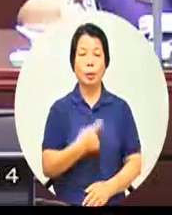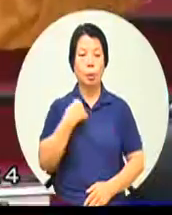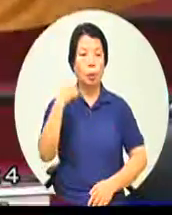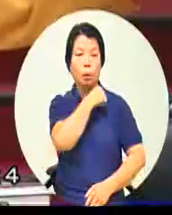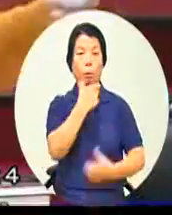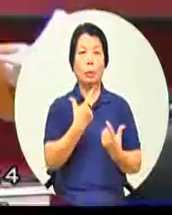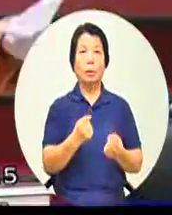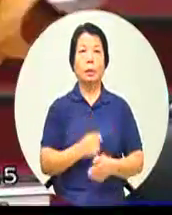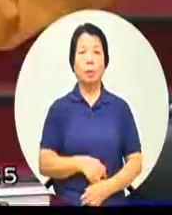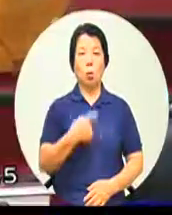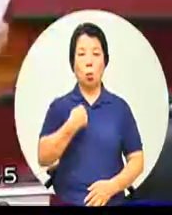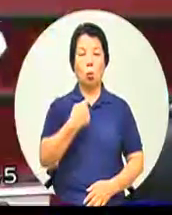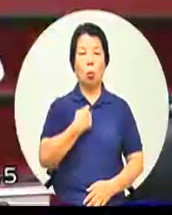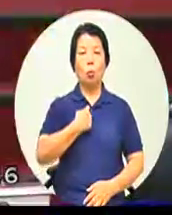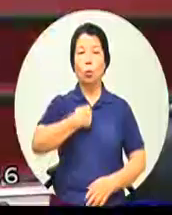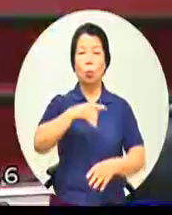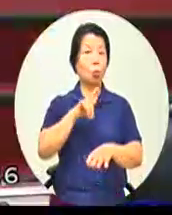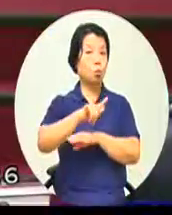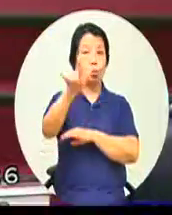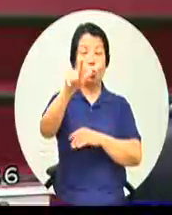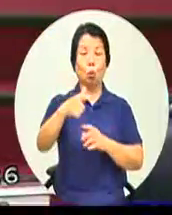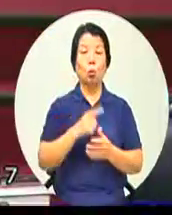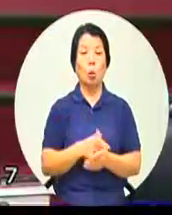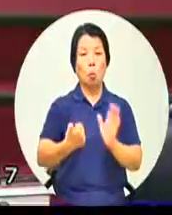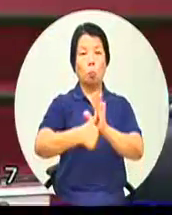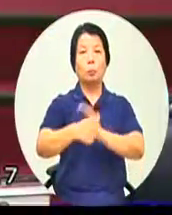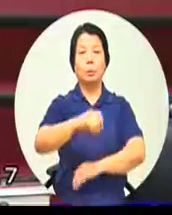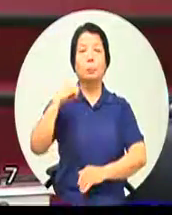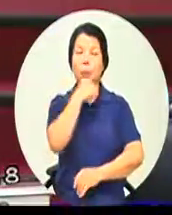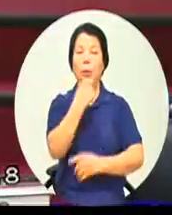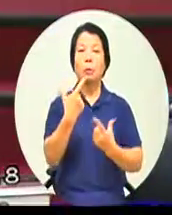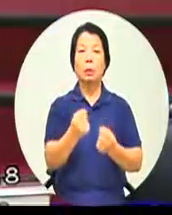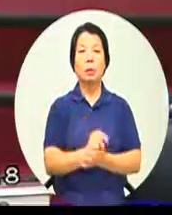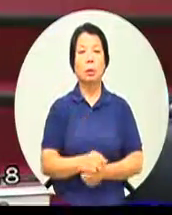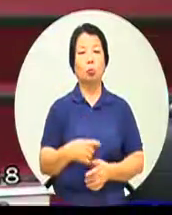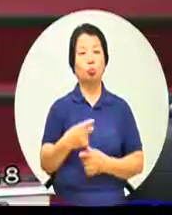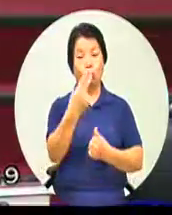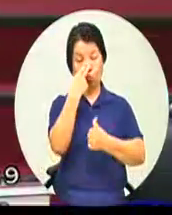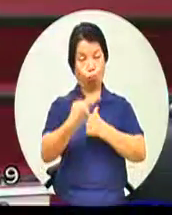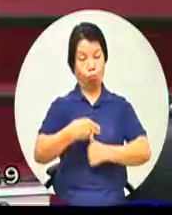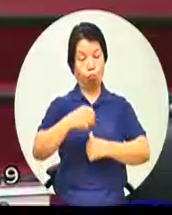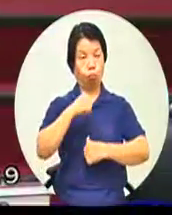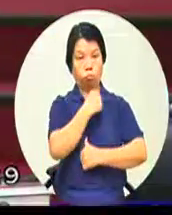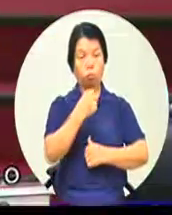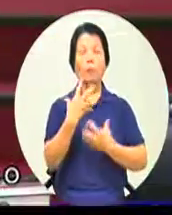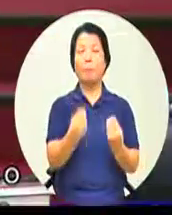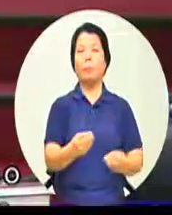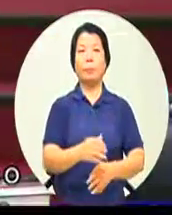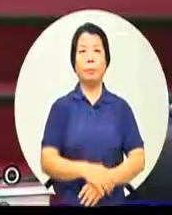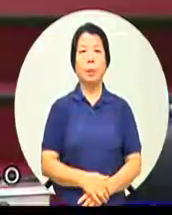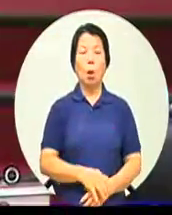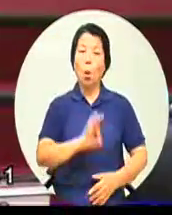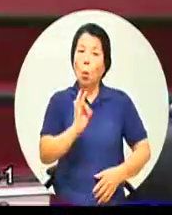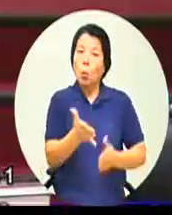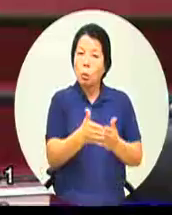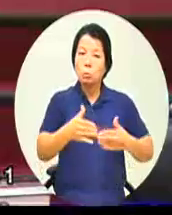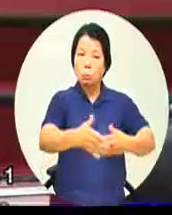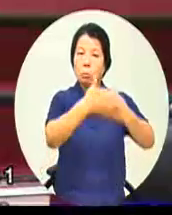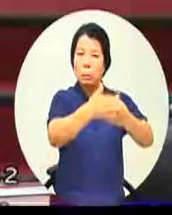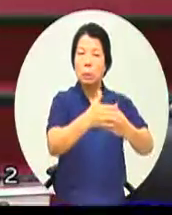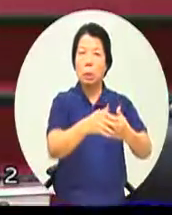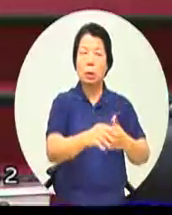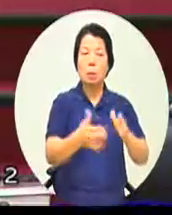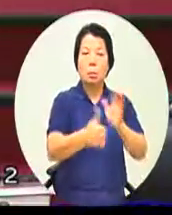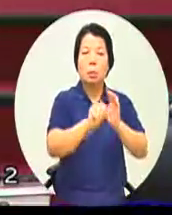出嚟嘛，讲台湾，安尼对台湾唔算侮辱。安怎讲支那的反掉迄个十